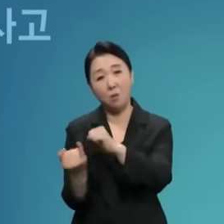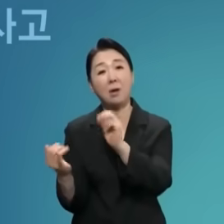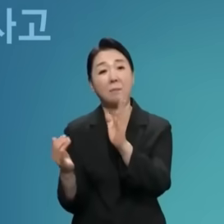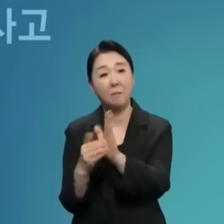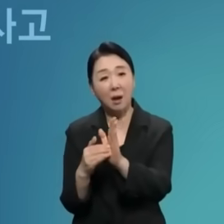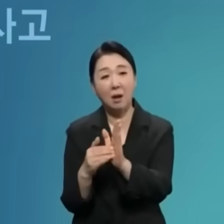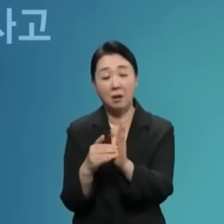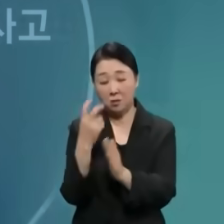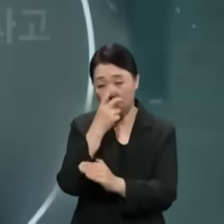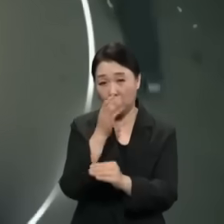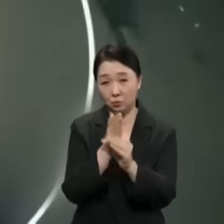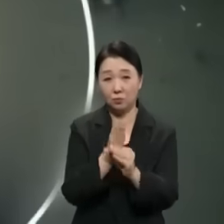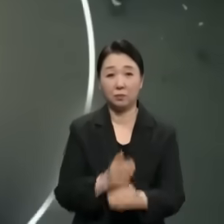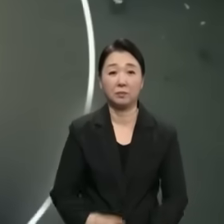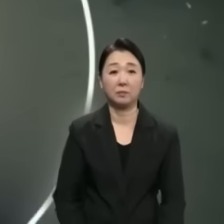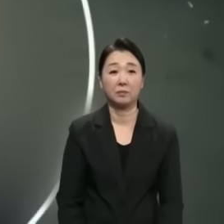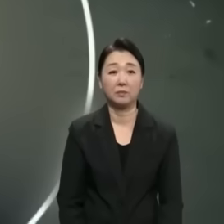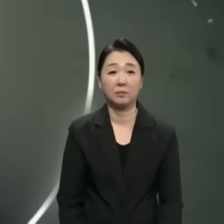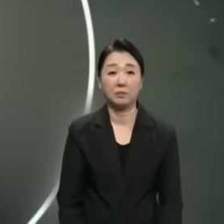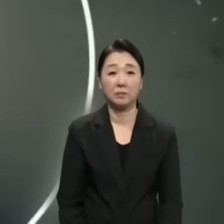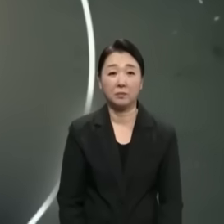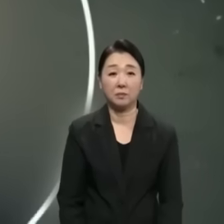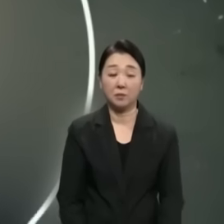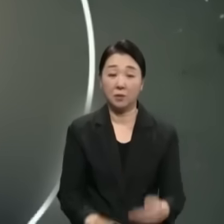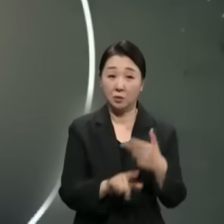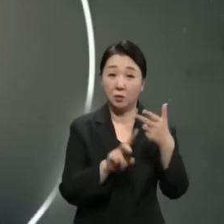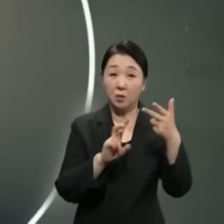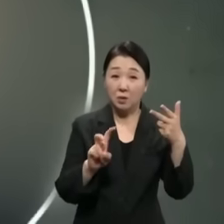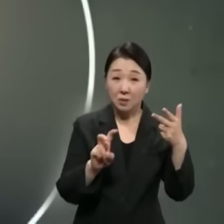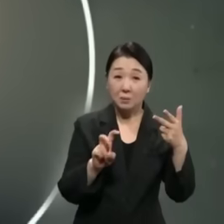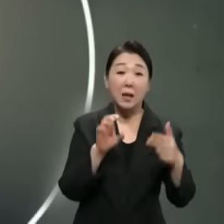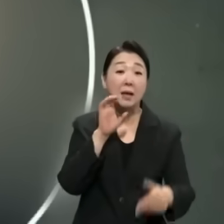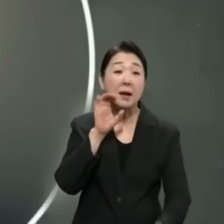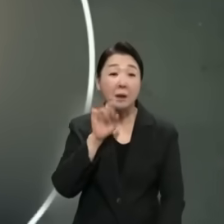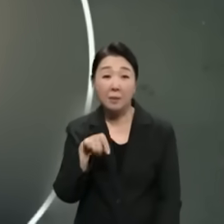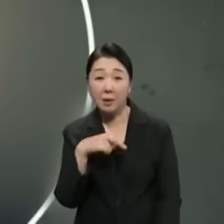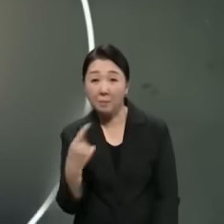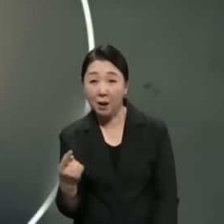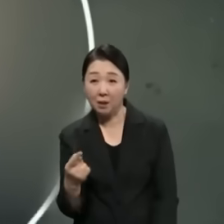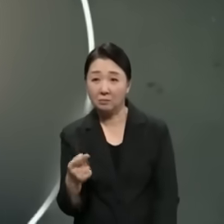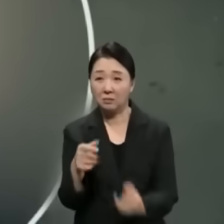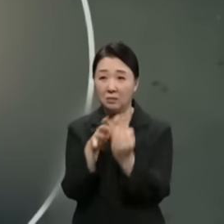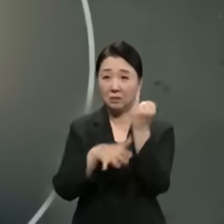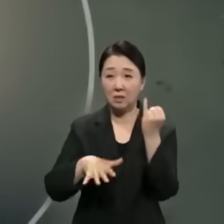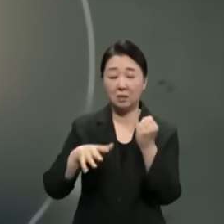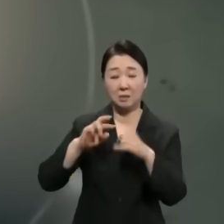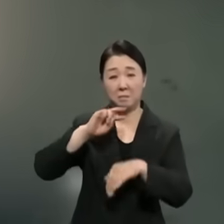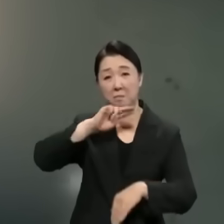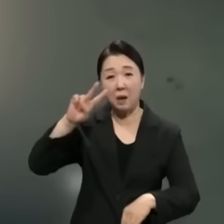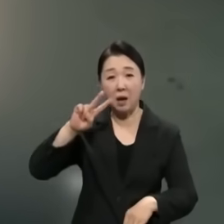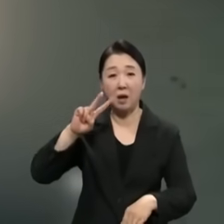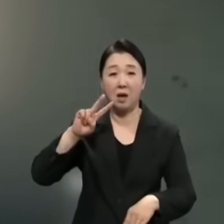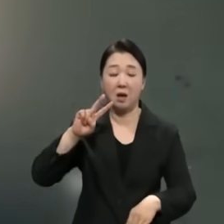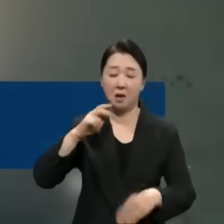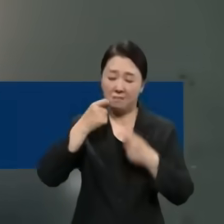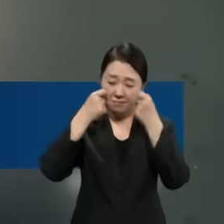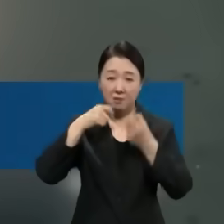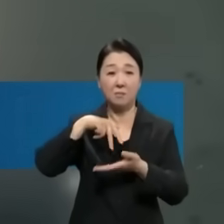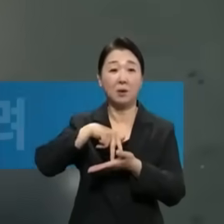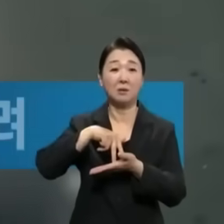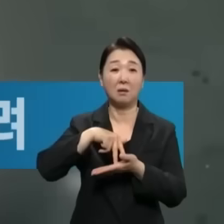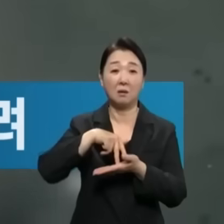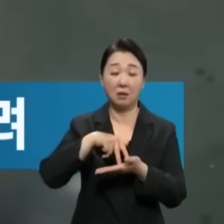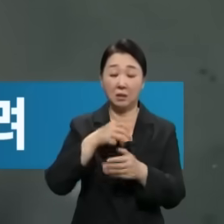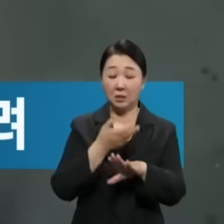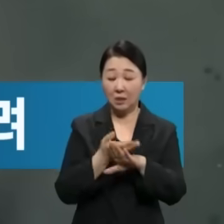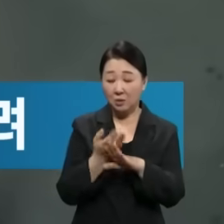수사에 나섰습니다. 지난 20일 파리의 물랭루즈 카페 옆에서 드레스가 찢어진 한 여성이 울며 서 있었습니다. 다른